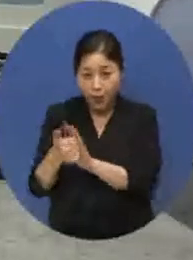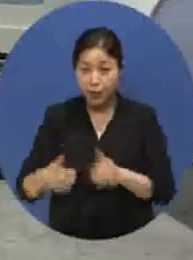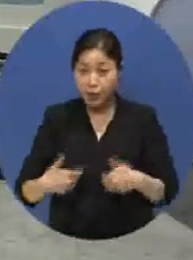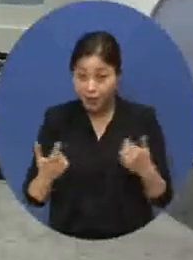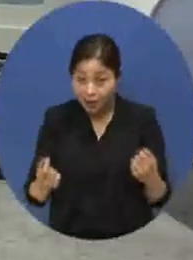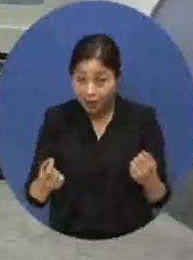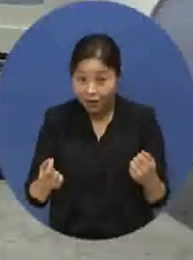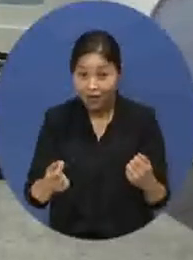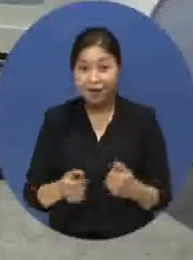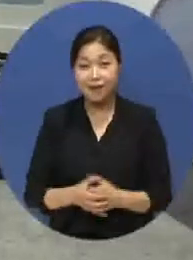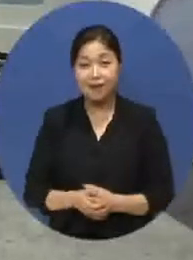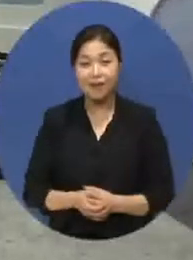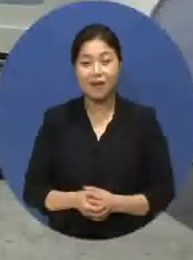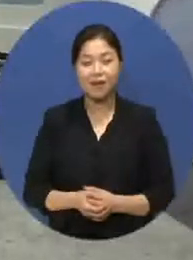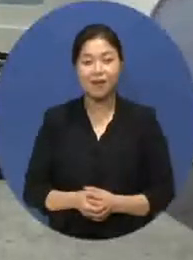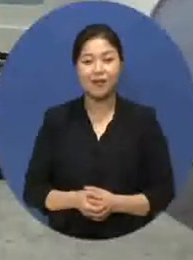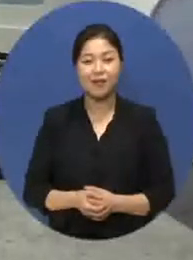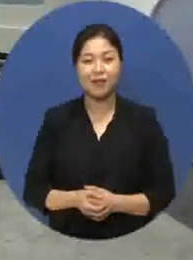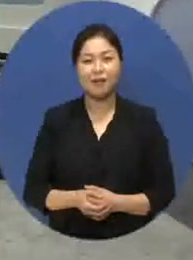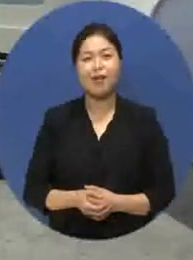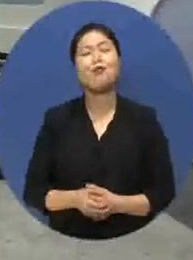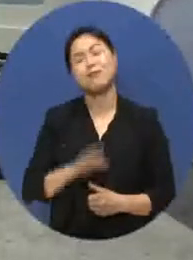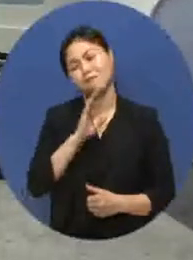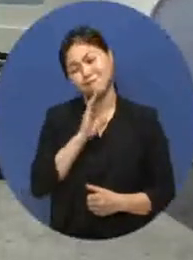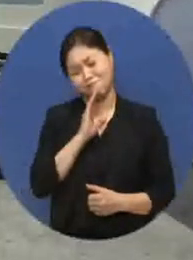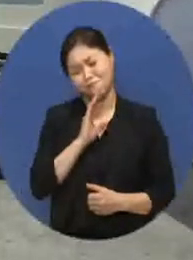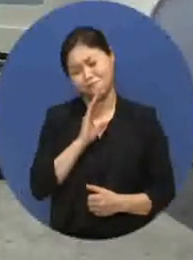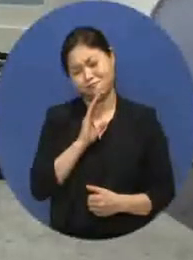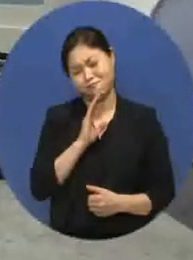거 아니겠습니까? 그래야 되는데